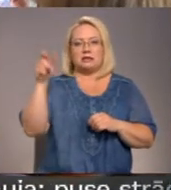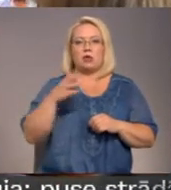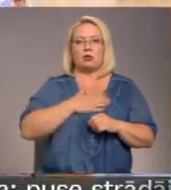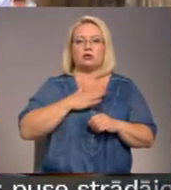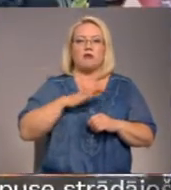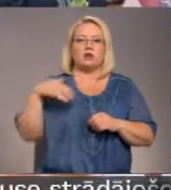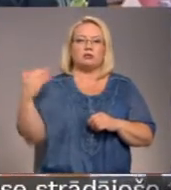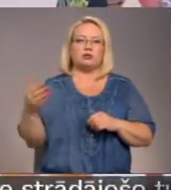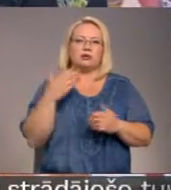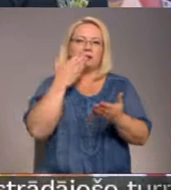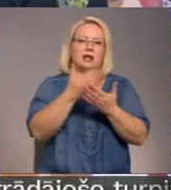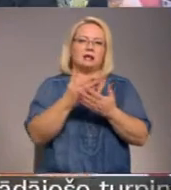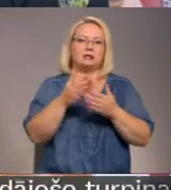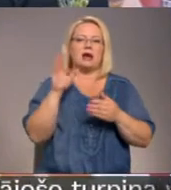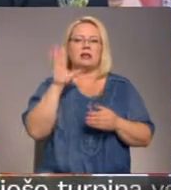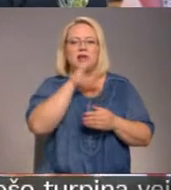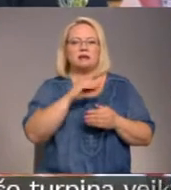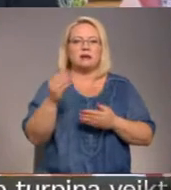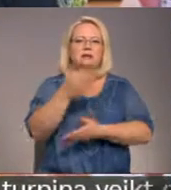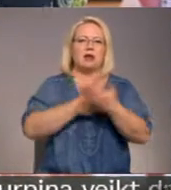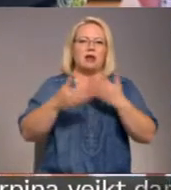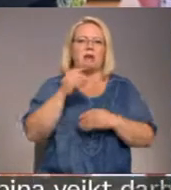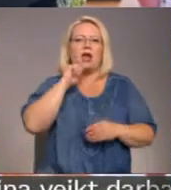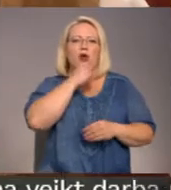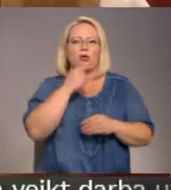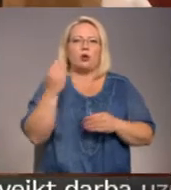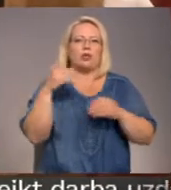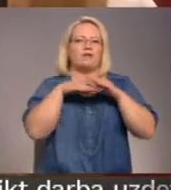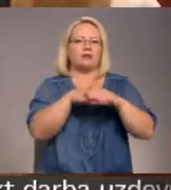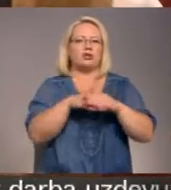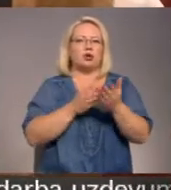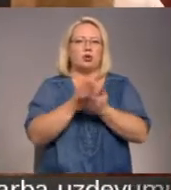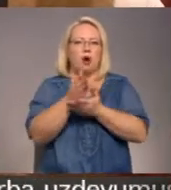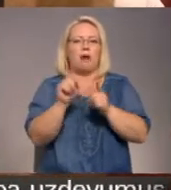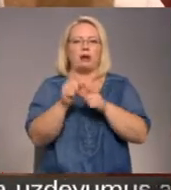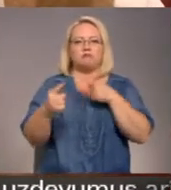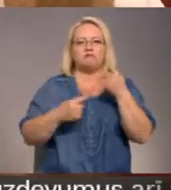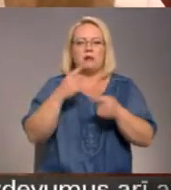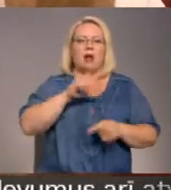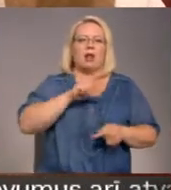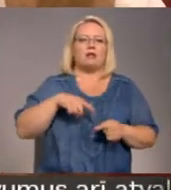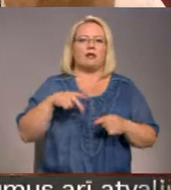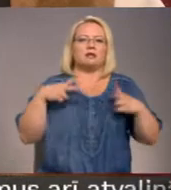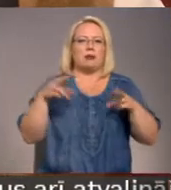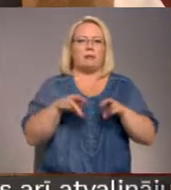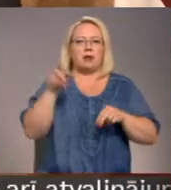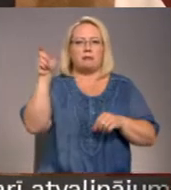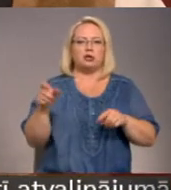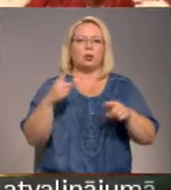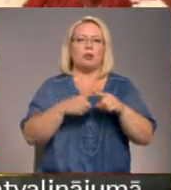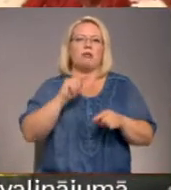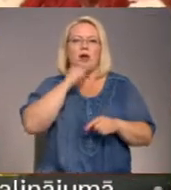puses izcēla potenciālu sadarbībai ekonomikas un investīciju jomā, kas tika pārunāts arī ar Latvijas premjerministru un ekonomikas